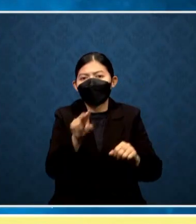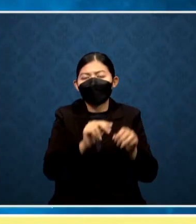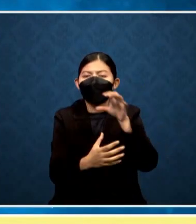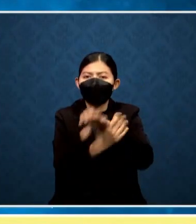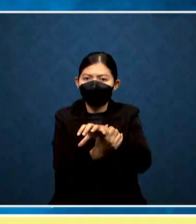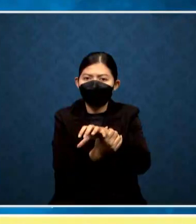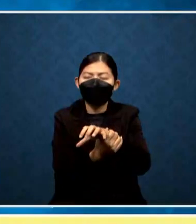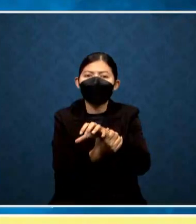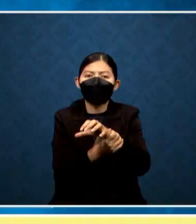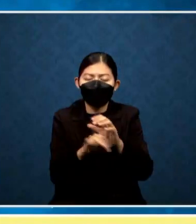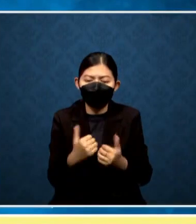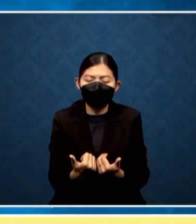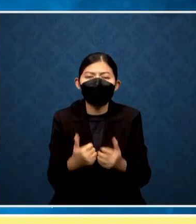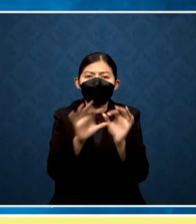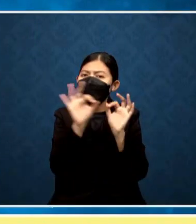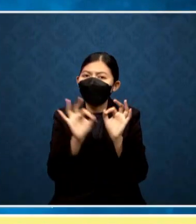ในส่งเห่านี้